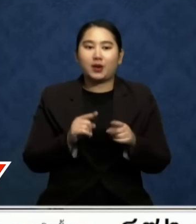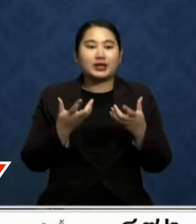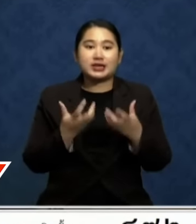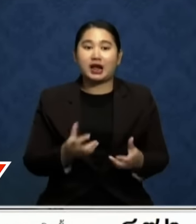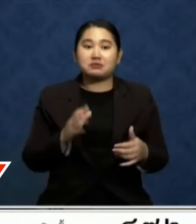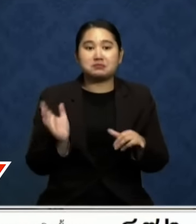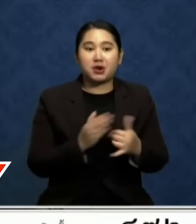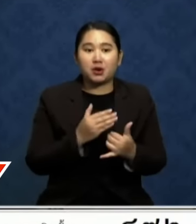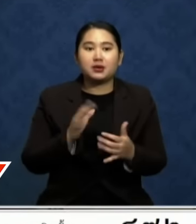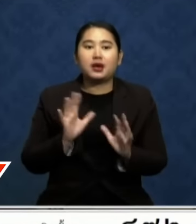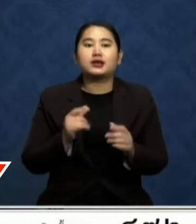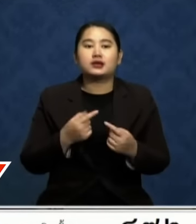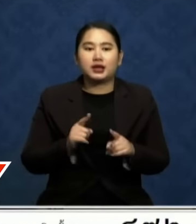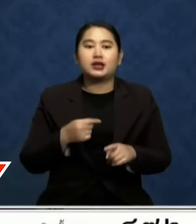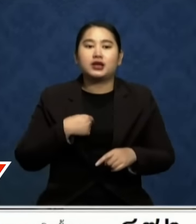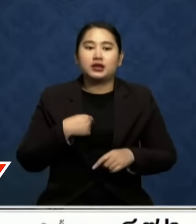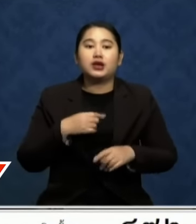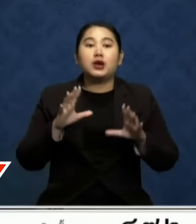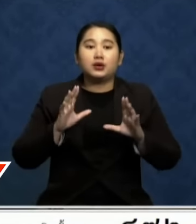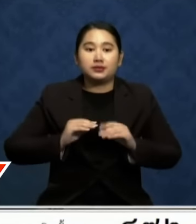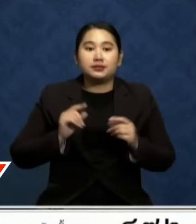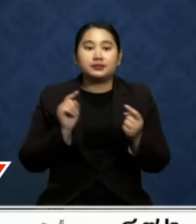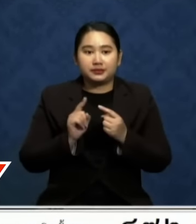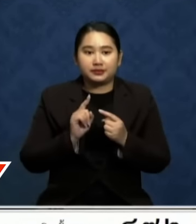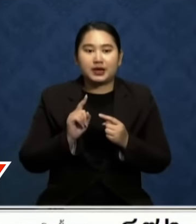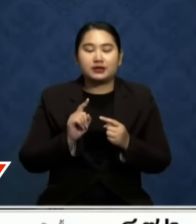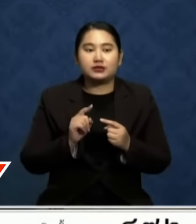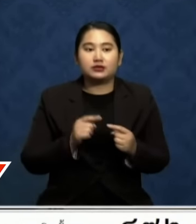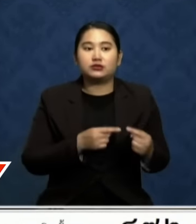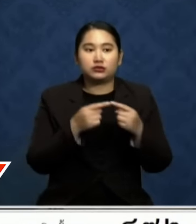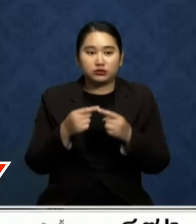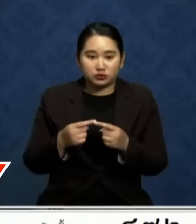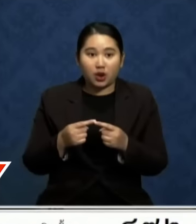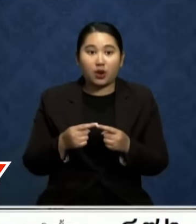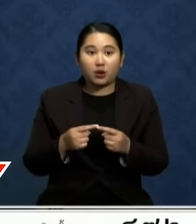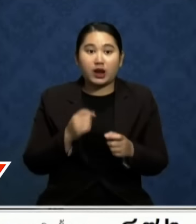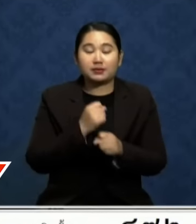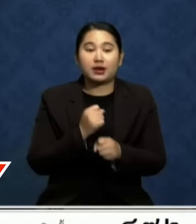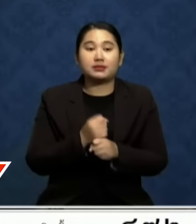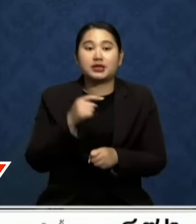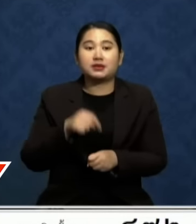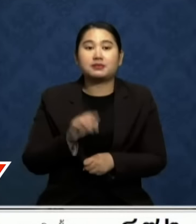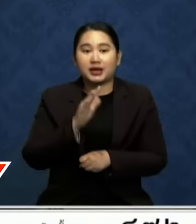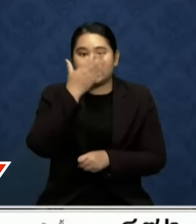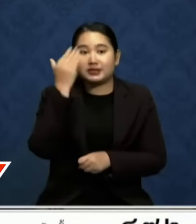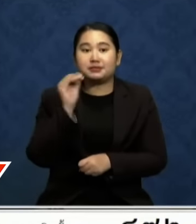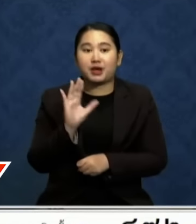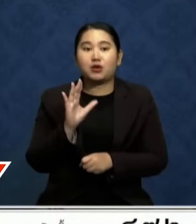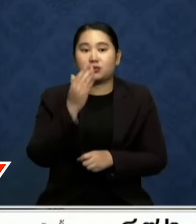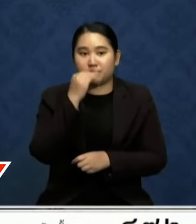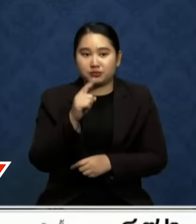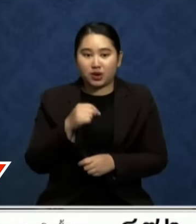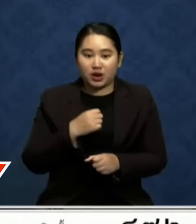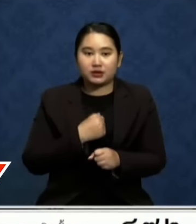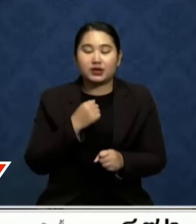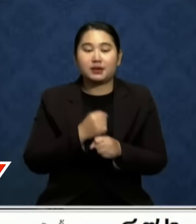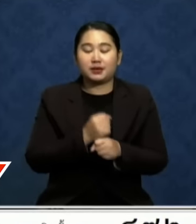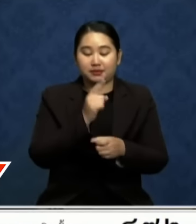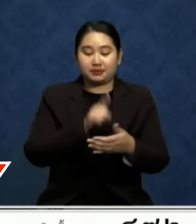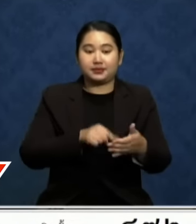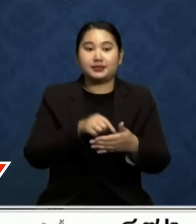ต่ดิฉันก็ไม่ได้เห็นด้วยค่ะว่าการตีเหล่านั้นเนี่ยจะส่งดิฉันเข้ามาอยู่ในสภาเพราะว่าอย่าลืมนะคะพวกเราเข้ามาในสภาเพราะว่าพวกเรามาจากการเลือกตั้ง